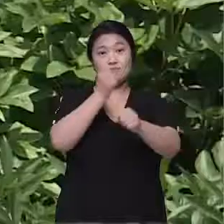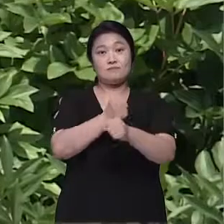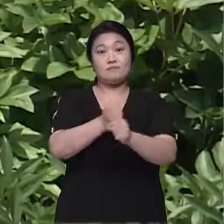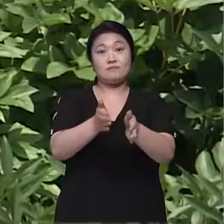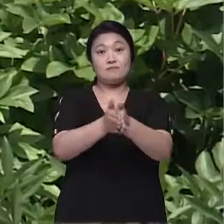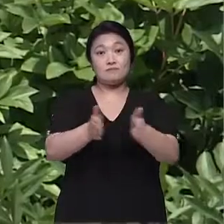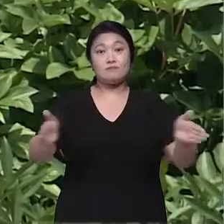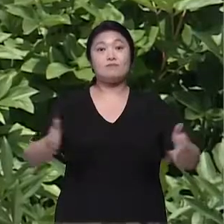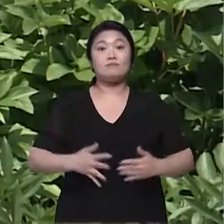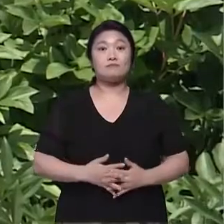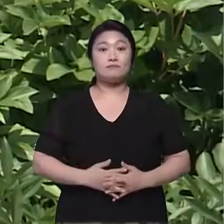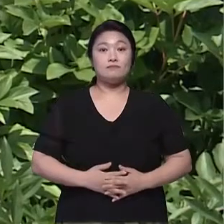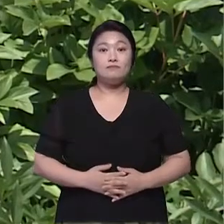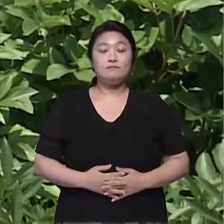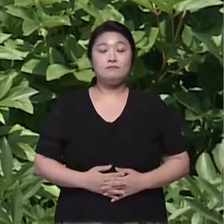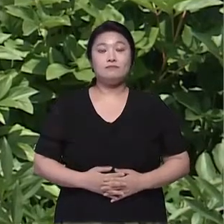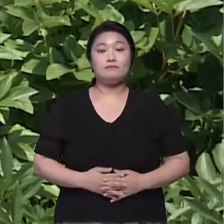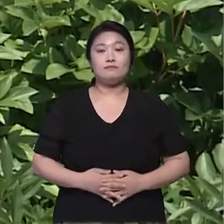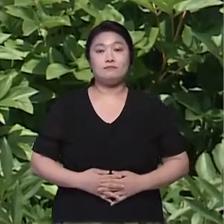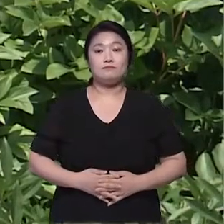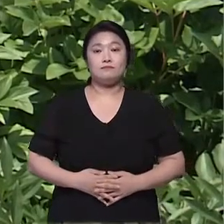예정입니다 kbc 박승현 입니다